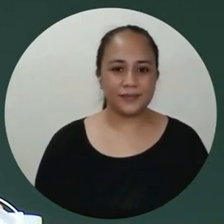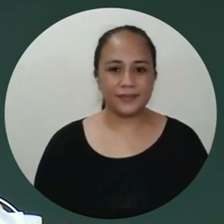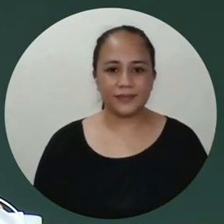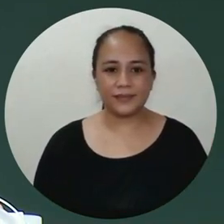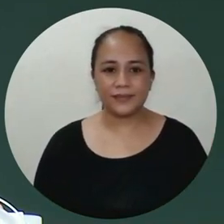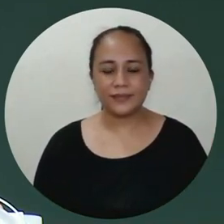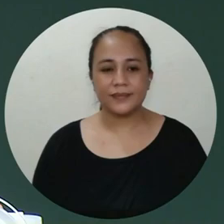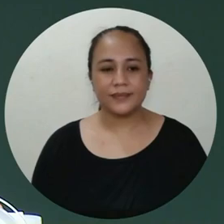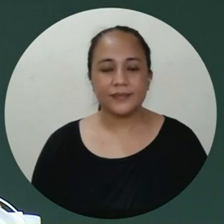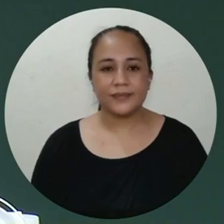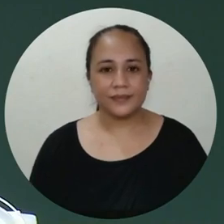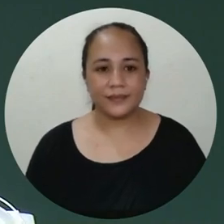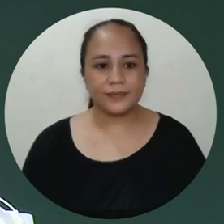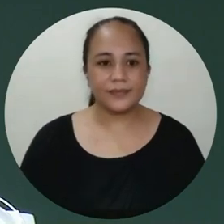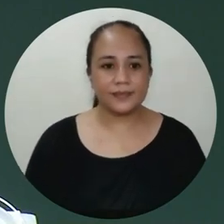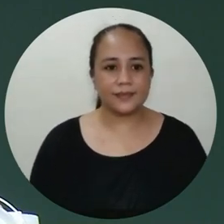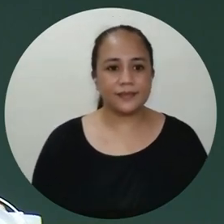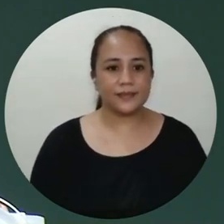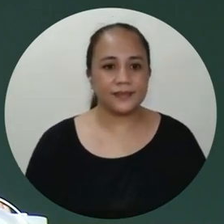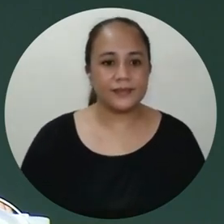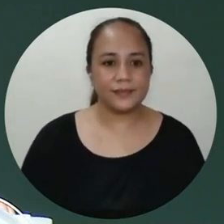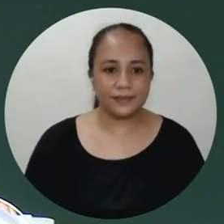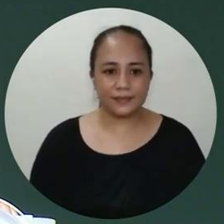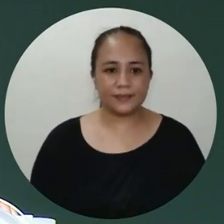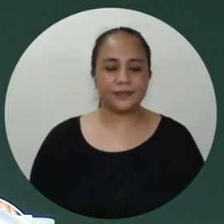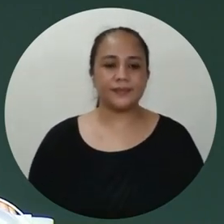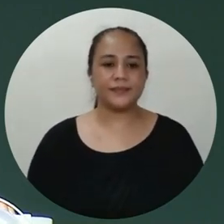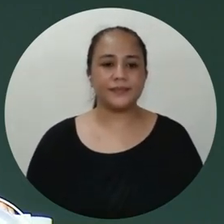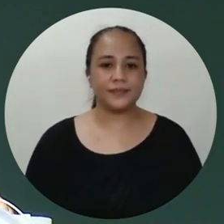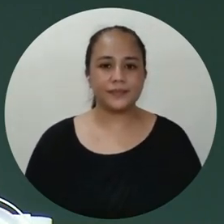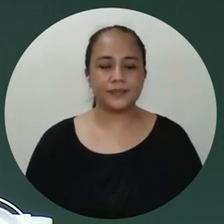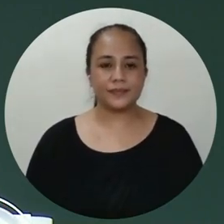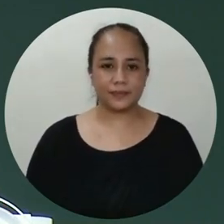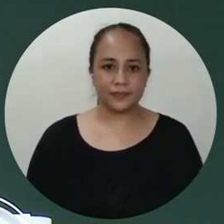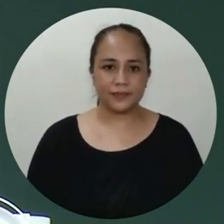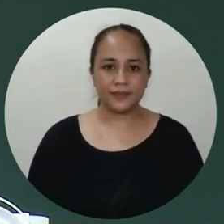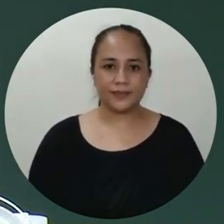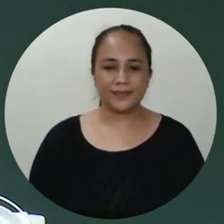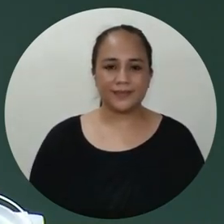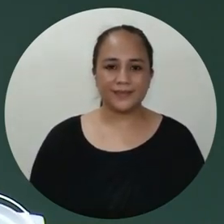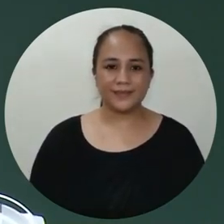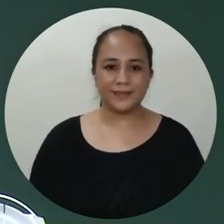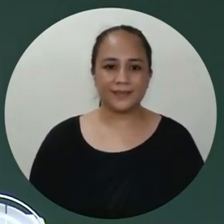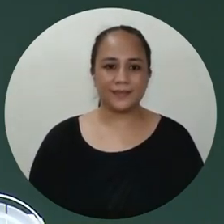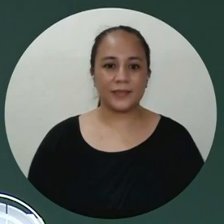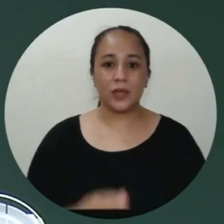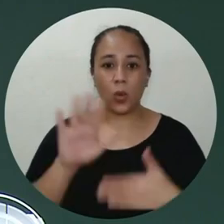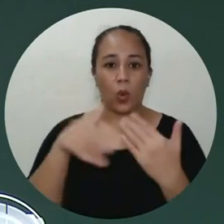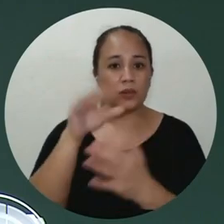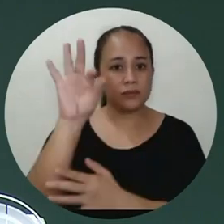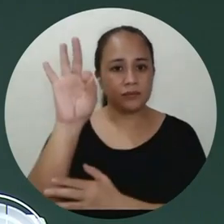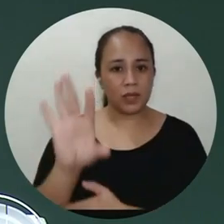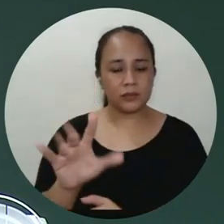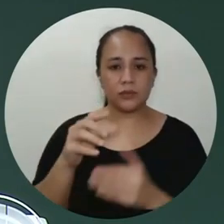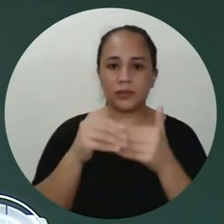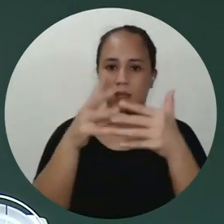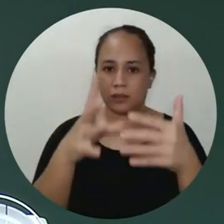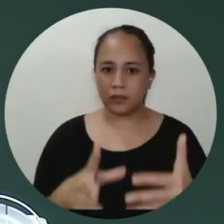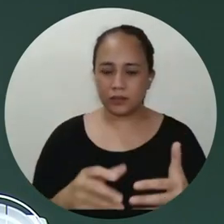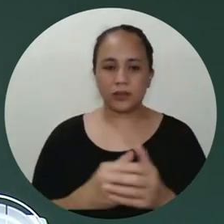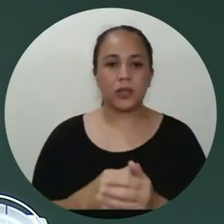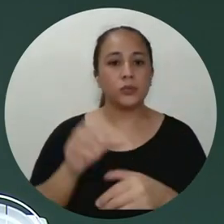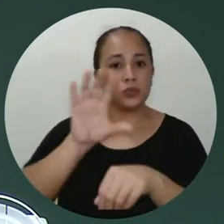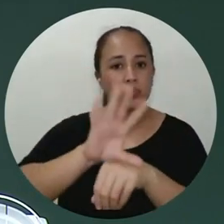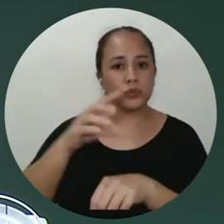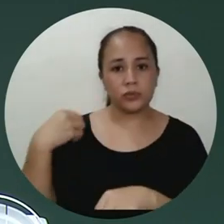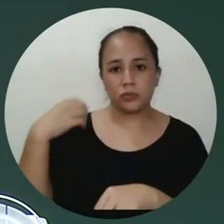모든 렘넌트들까지 오늘 종강 시간입니다. So all our pastors, our leaders, our church officers,